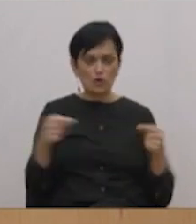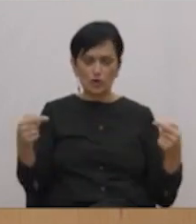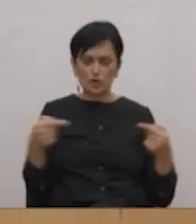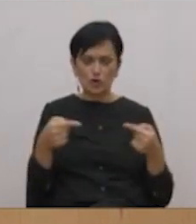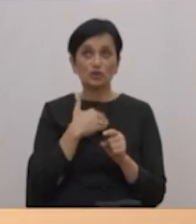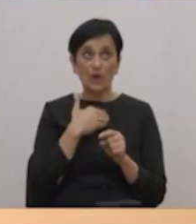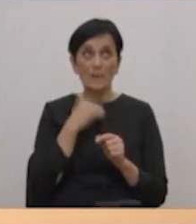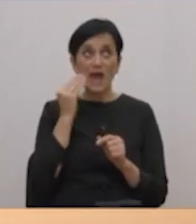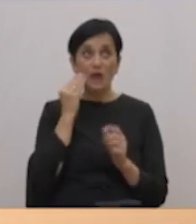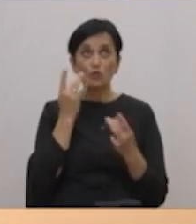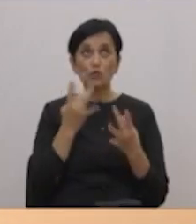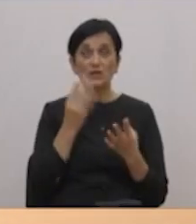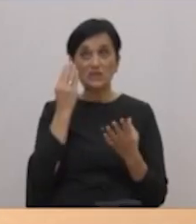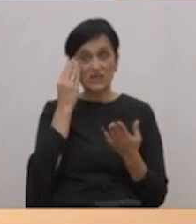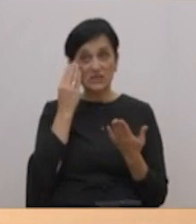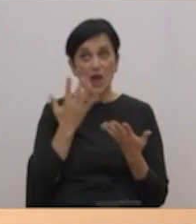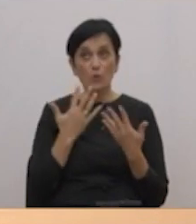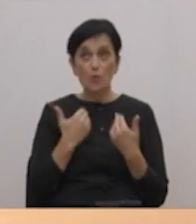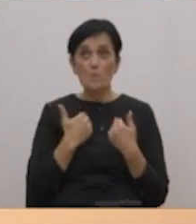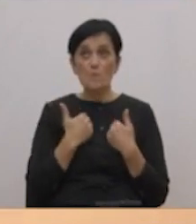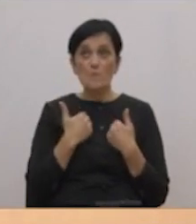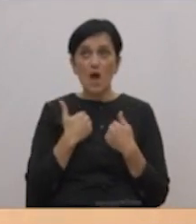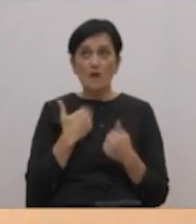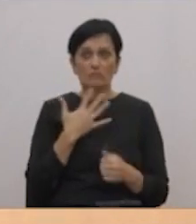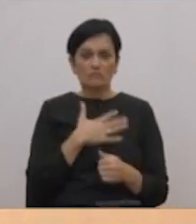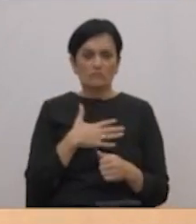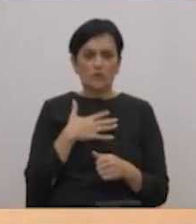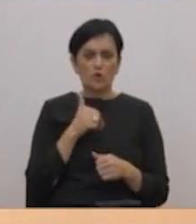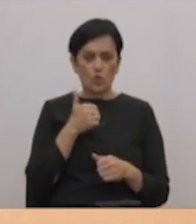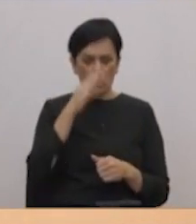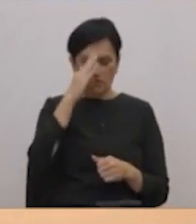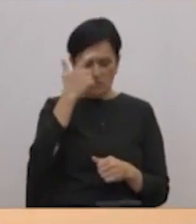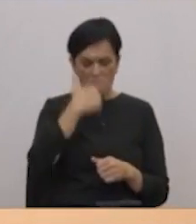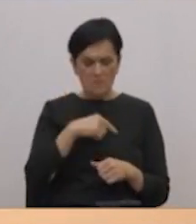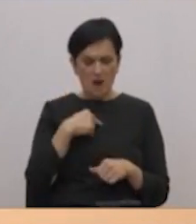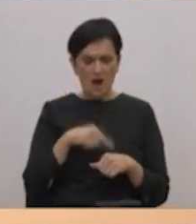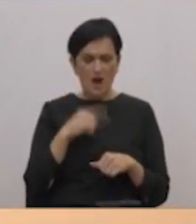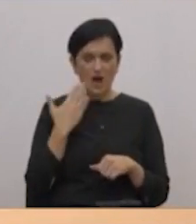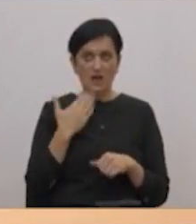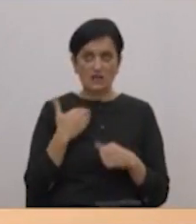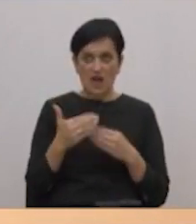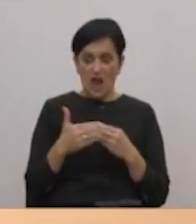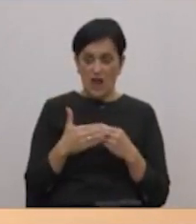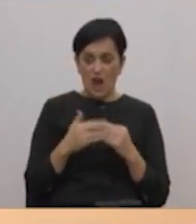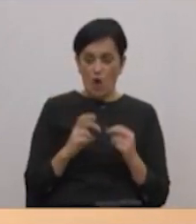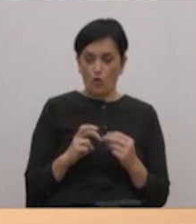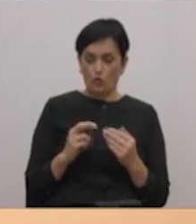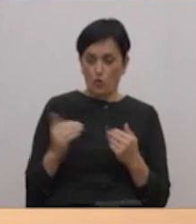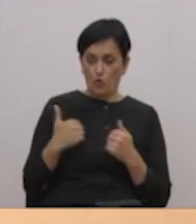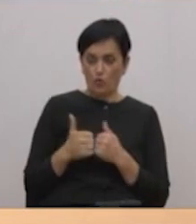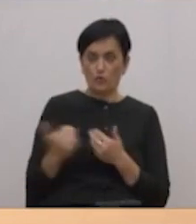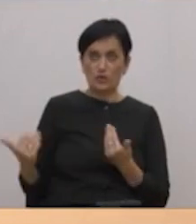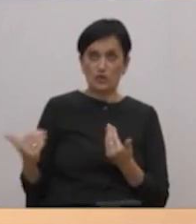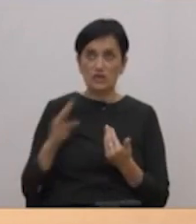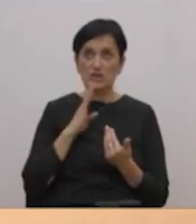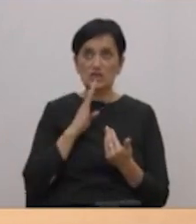ის თანამდებობისთვის. წარმოიდგინეთ, რომ მე შევწუხდი ადამიანი, როგორც მამაკაცი, რომელიც ალბათ ერთ-ერთი ახლოს ვზივარ აქეთა მხარეს